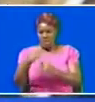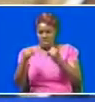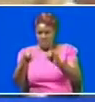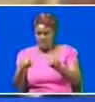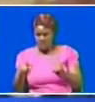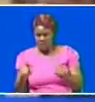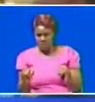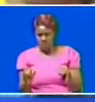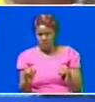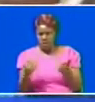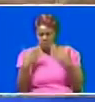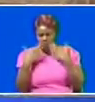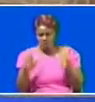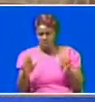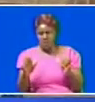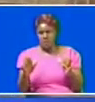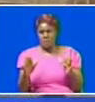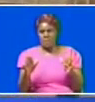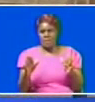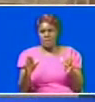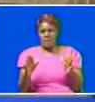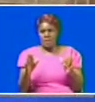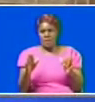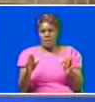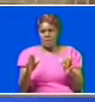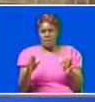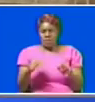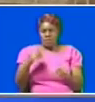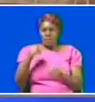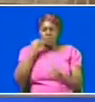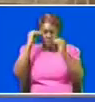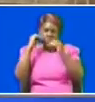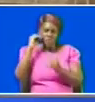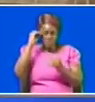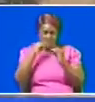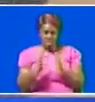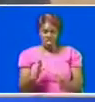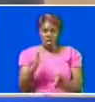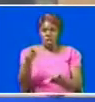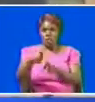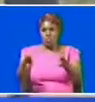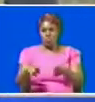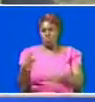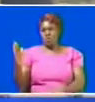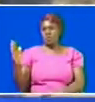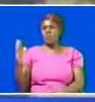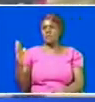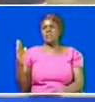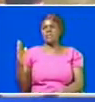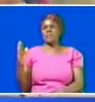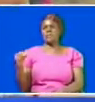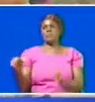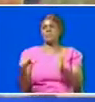alijaribu kujaribu kumalizia tu. Katika chumba cha walimu hali duni aidha imewakodolea macho. Usalama wao umekuwa